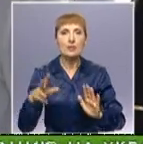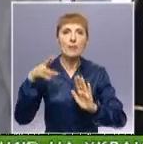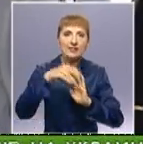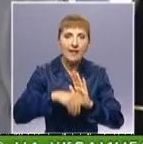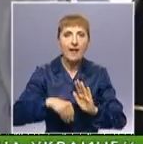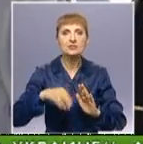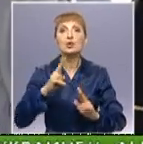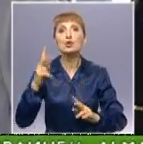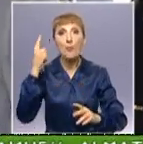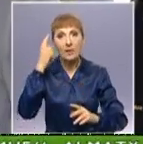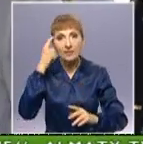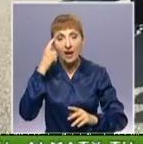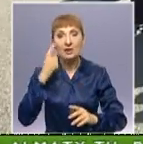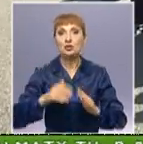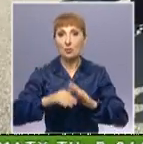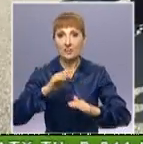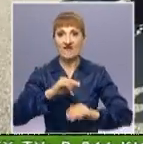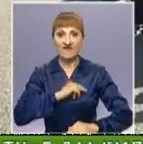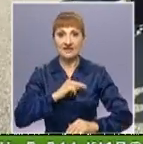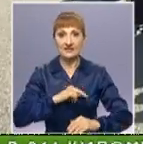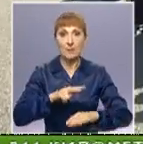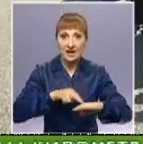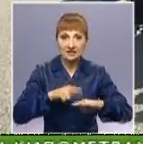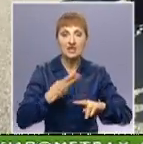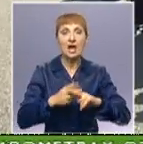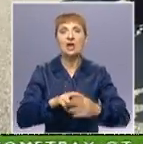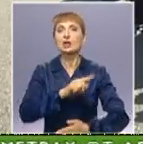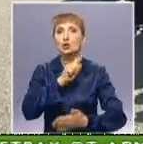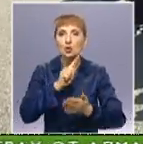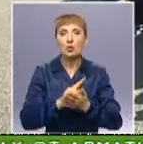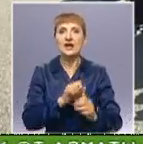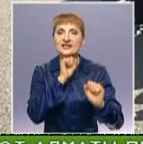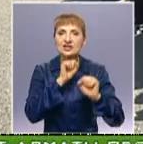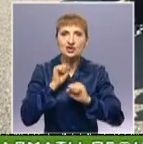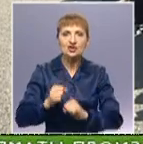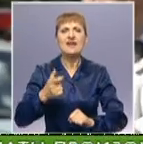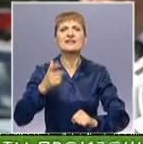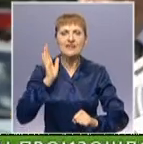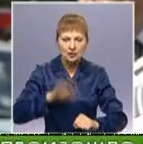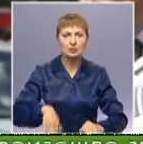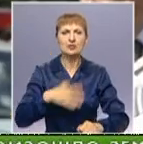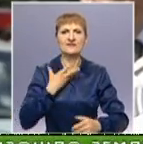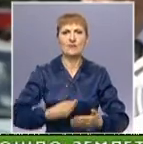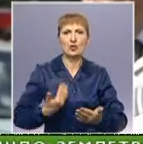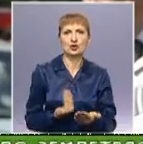те, кто понимает, что профессия полицейский – это долг защищать даже ценой своей жизни всех, кто